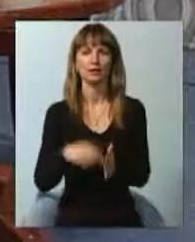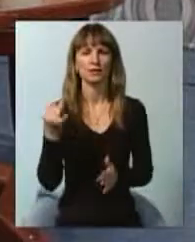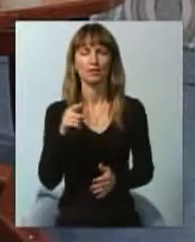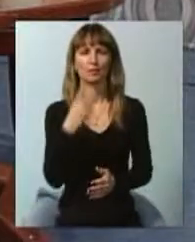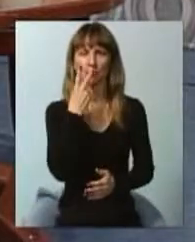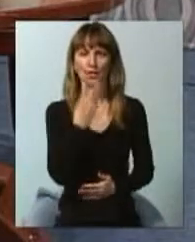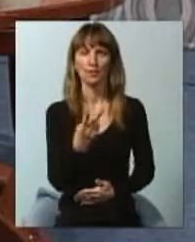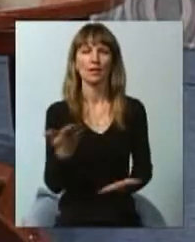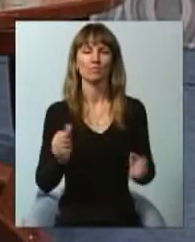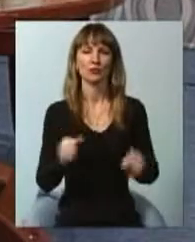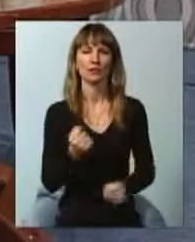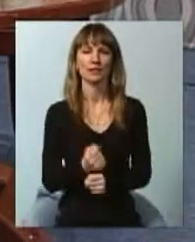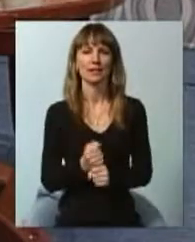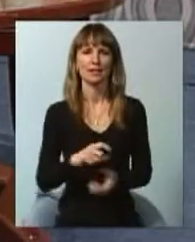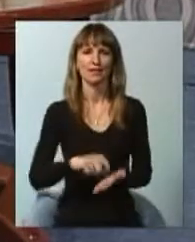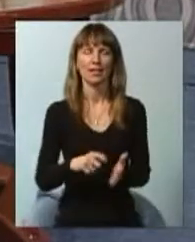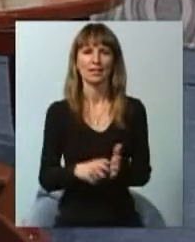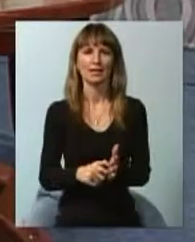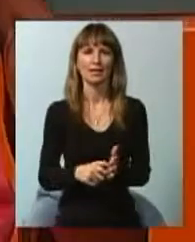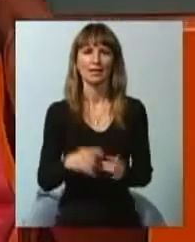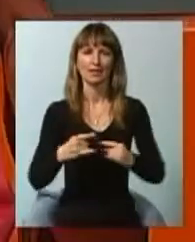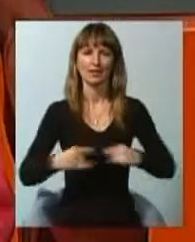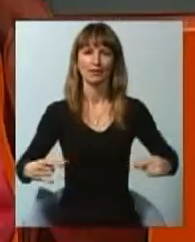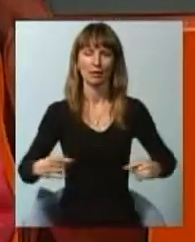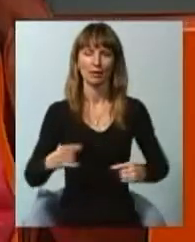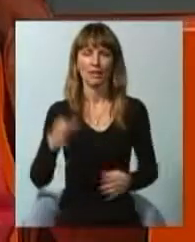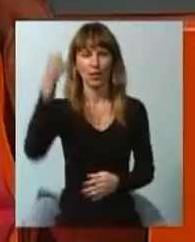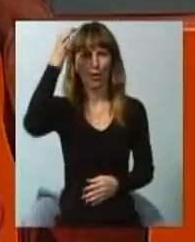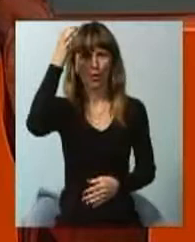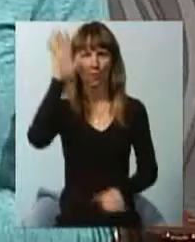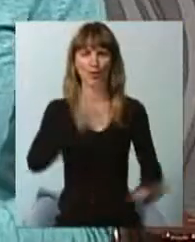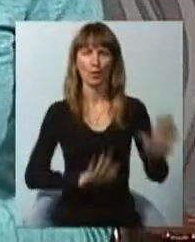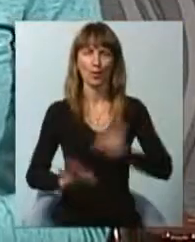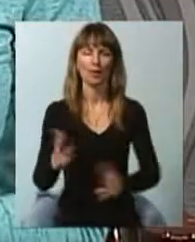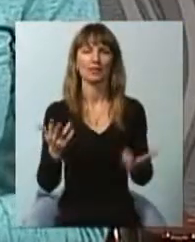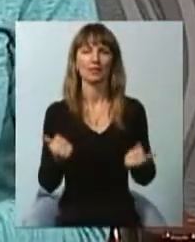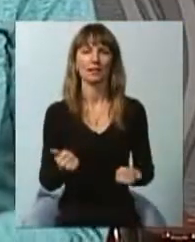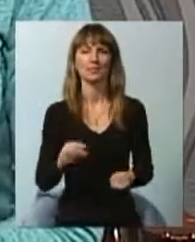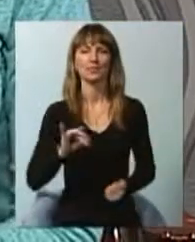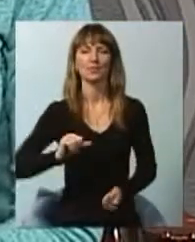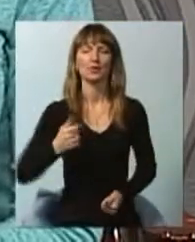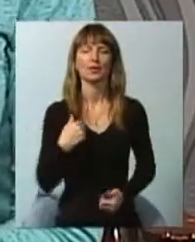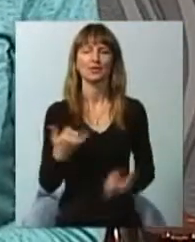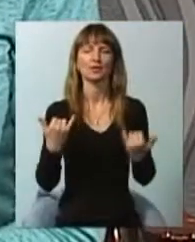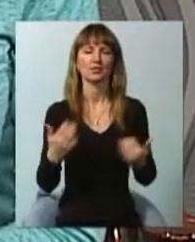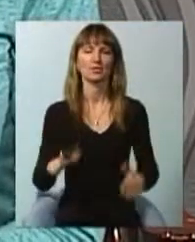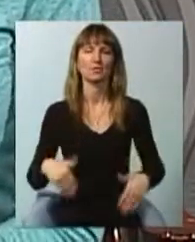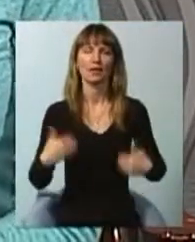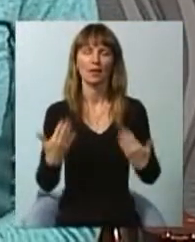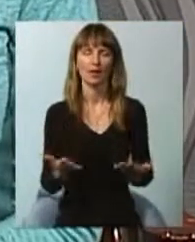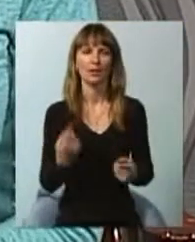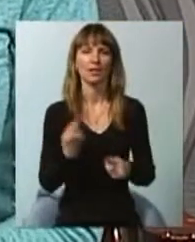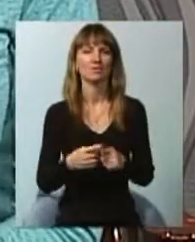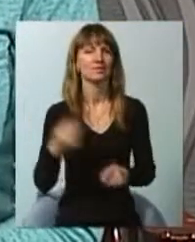тобі подивитися, як можна зробити у квартирі прямо на столі в себе науковий туман? Так. І, друзі, я вам зараз і хочу запропонувати